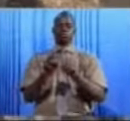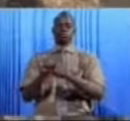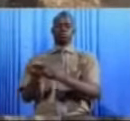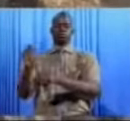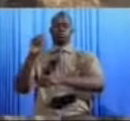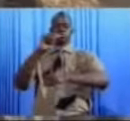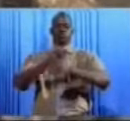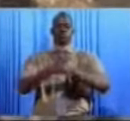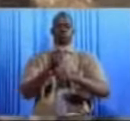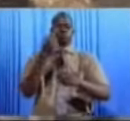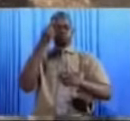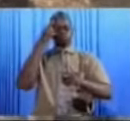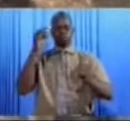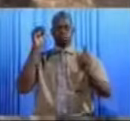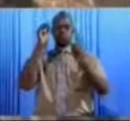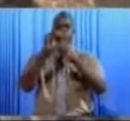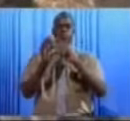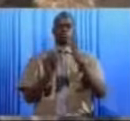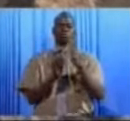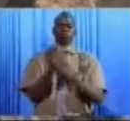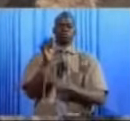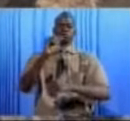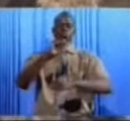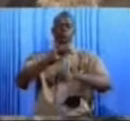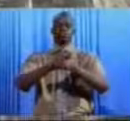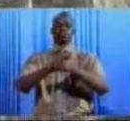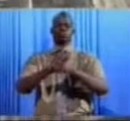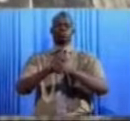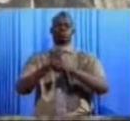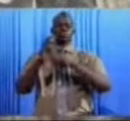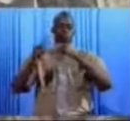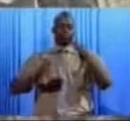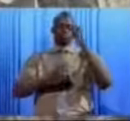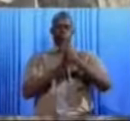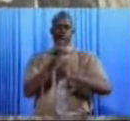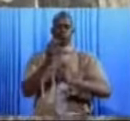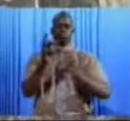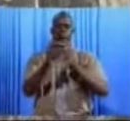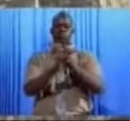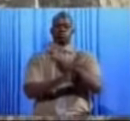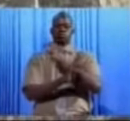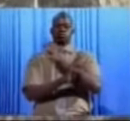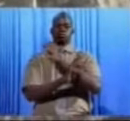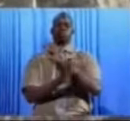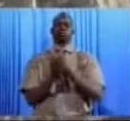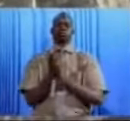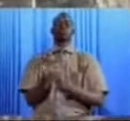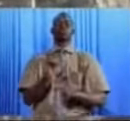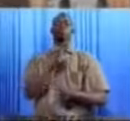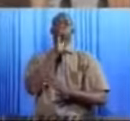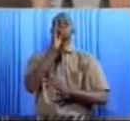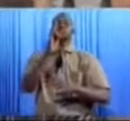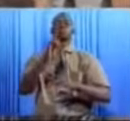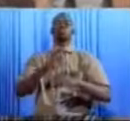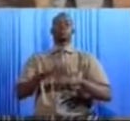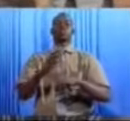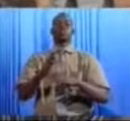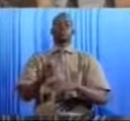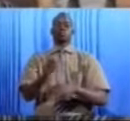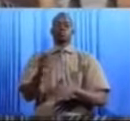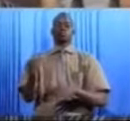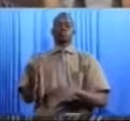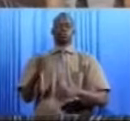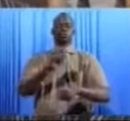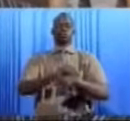a pour objectif de développer le volet artistique et touristique dans la province de l'oubritenga et ce sera suivi par de nombreuses autres activités